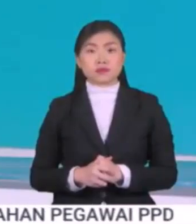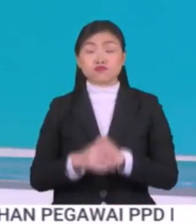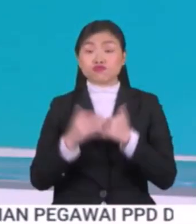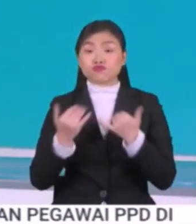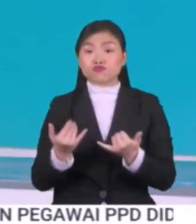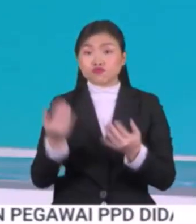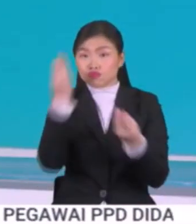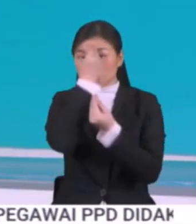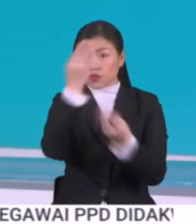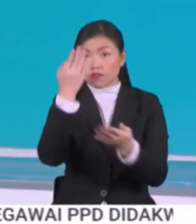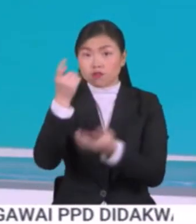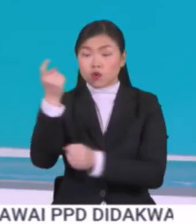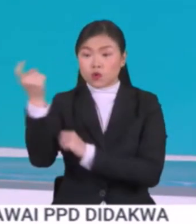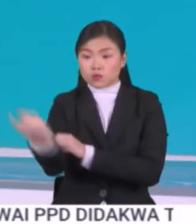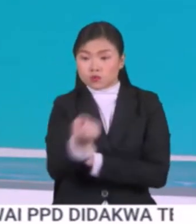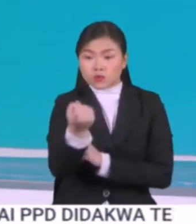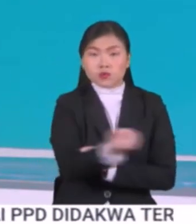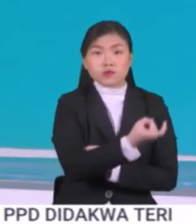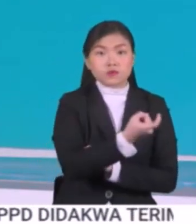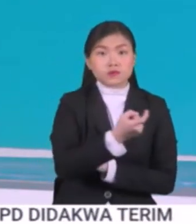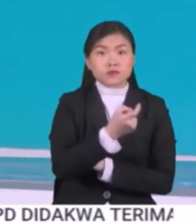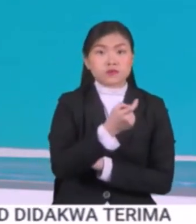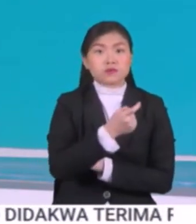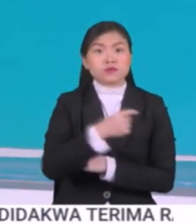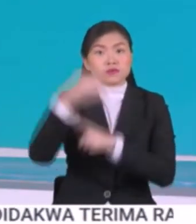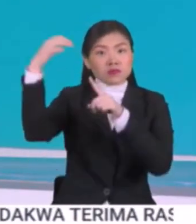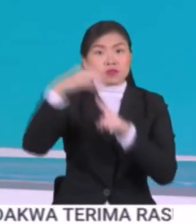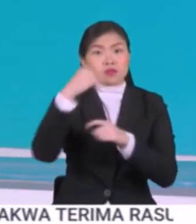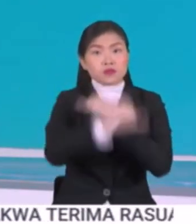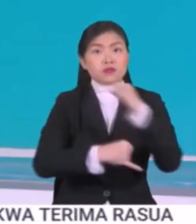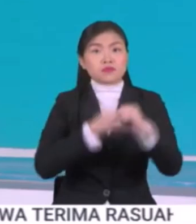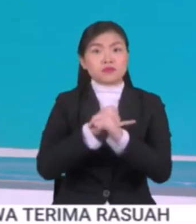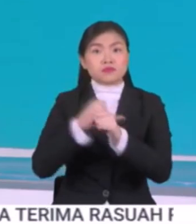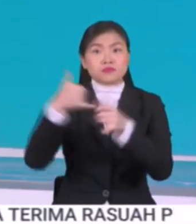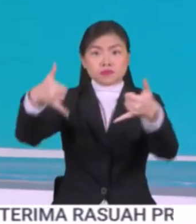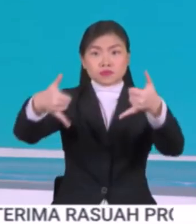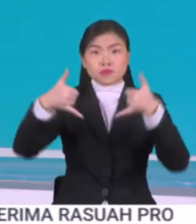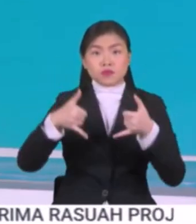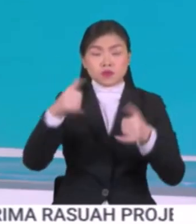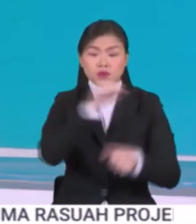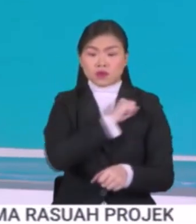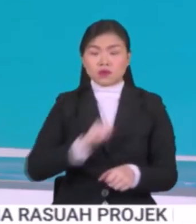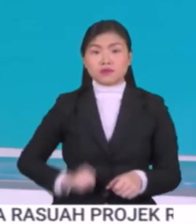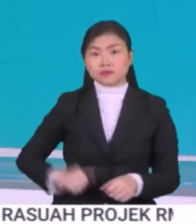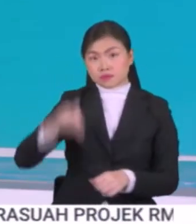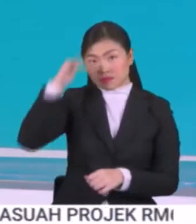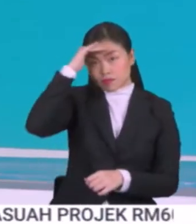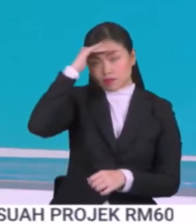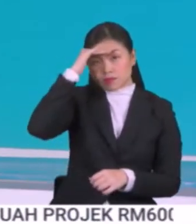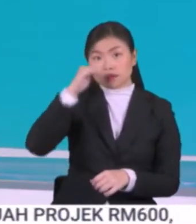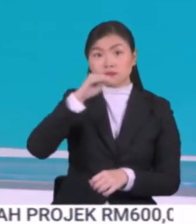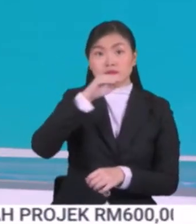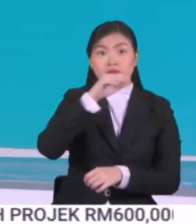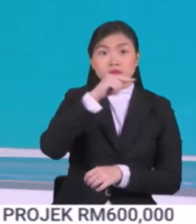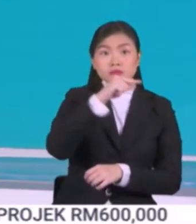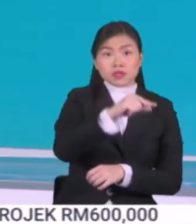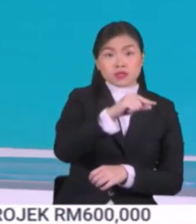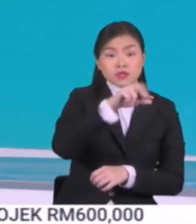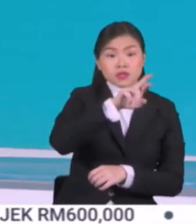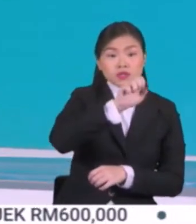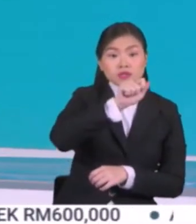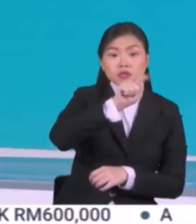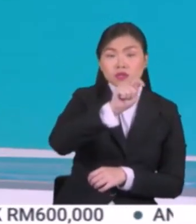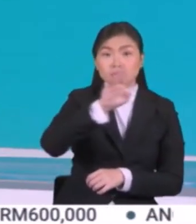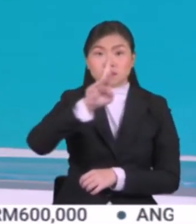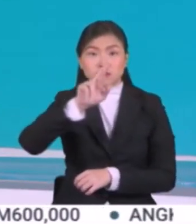Beralih ke kejohanan hoki antarabangsa Piala Sultan Johor 2024, Great Britain julang trofi edisi ke-12 selepas menundukkan Australia